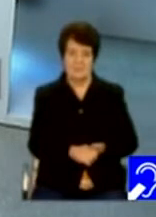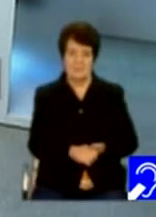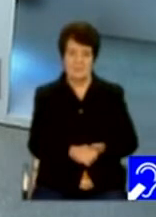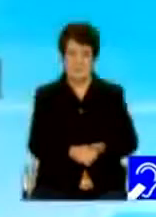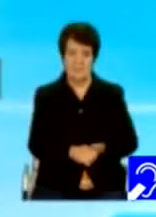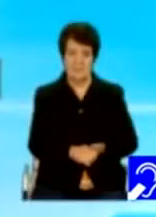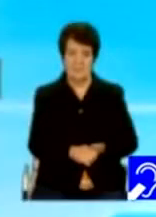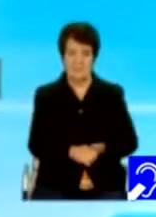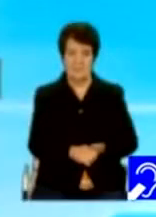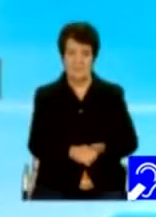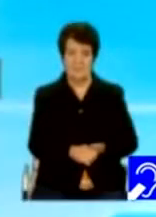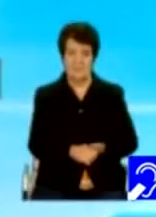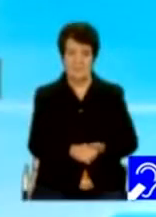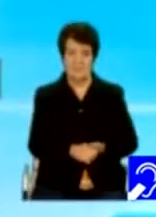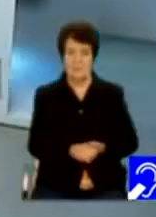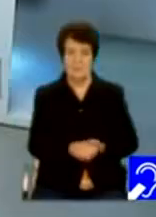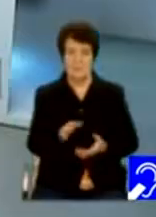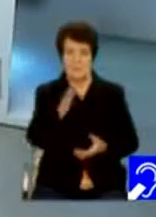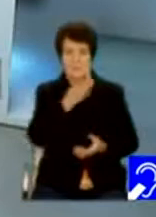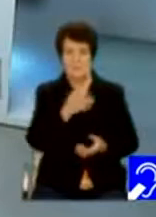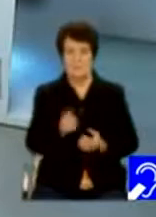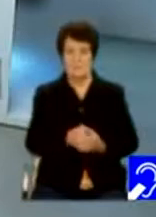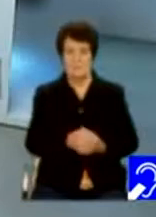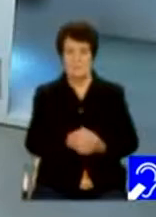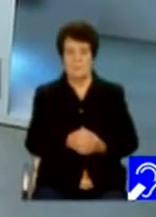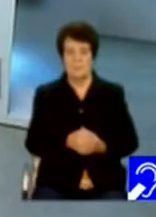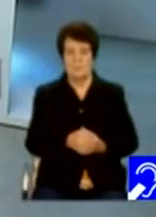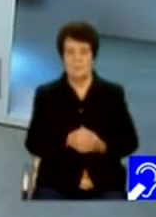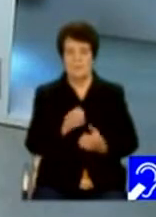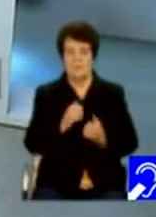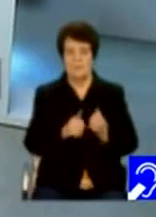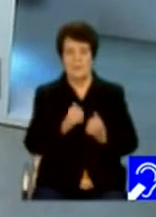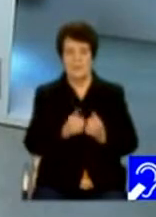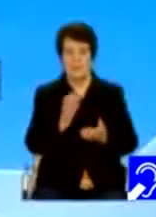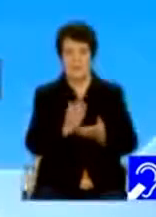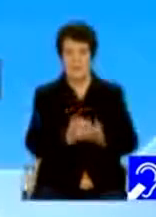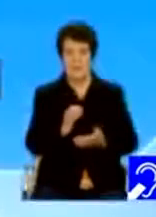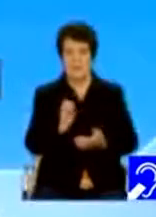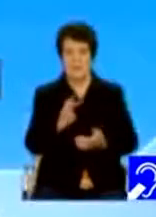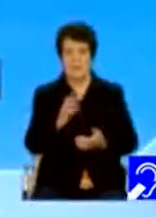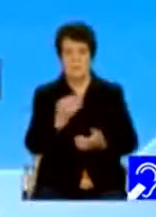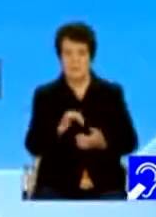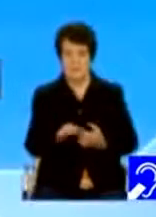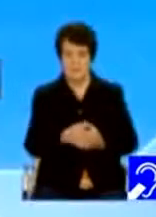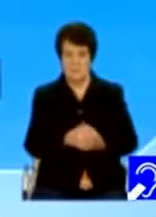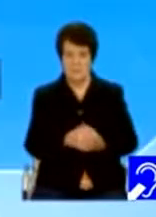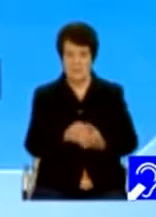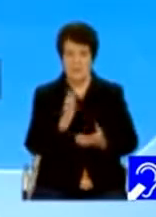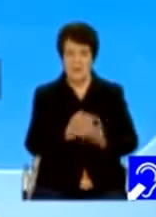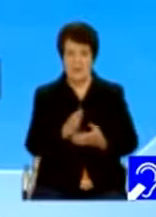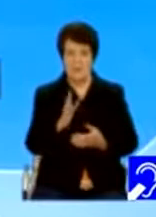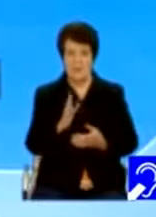Pierdeți în timp, domnul Costiuc. Nu-i nimic. Timpul nostru e tot înainte. Mai rău cei care au emoție că au furat din statul ăsta și au vile,